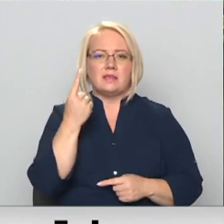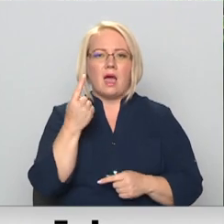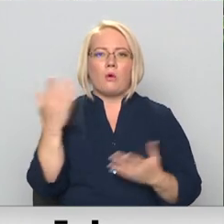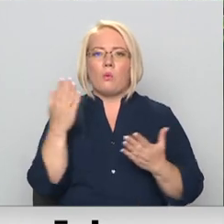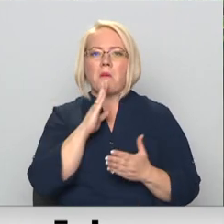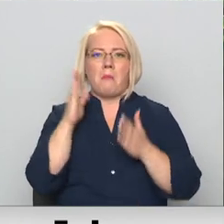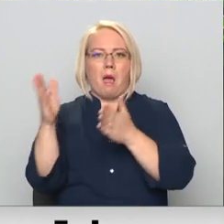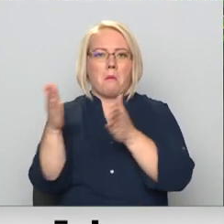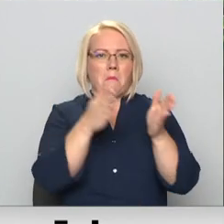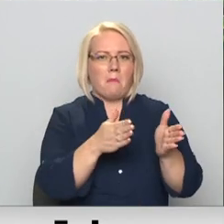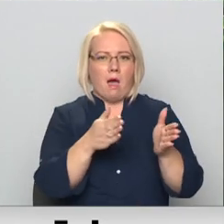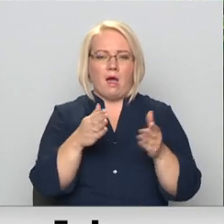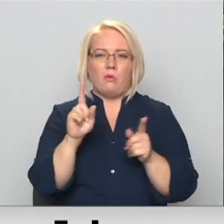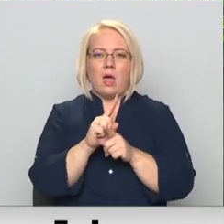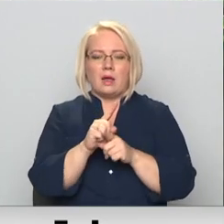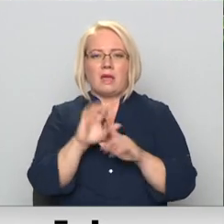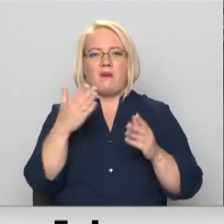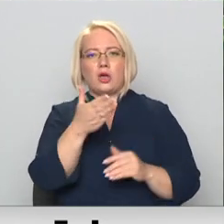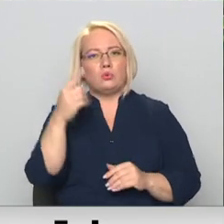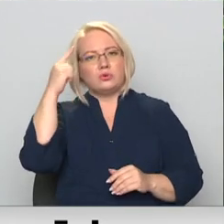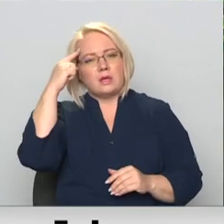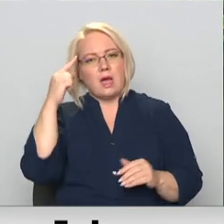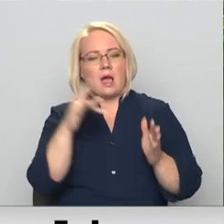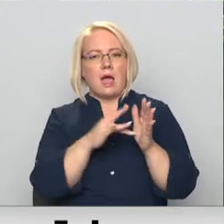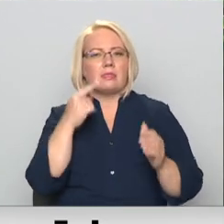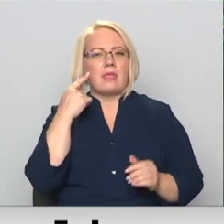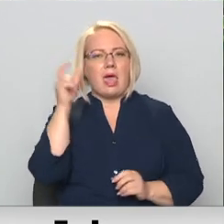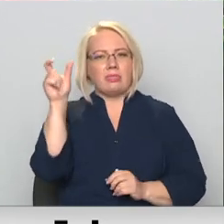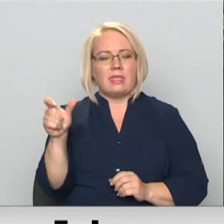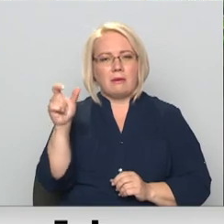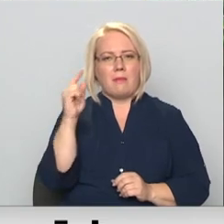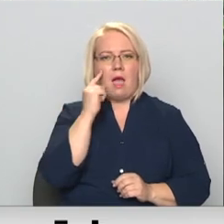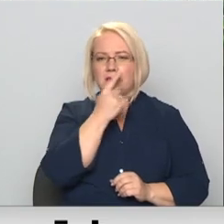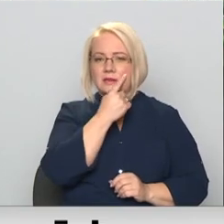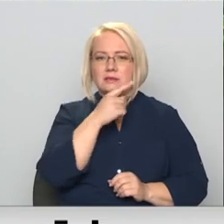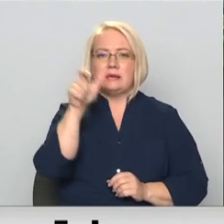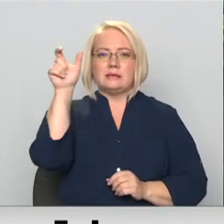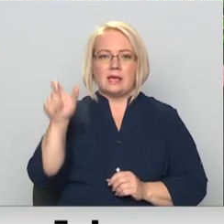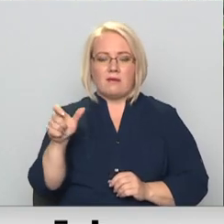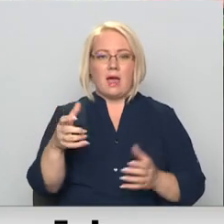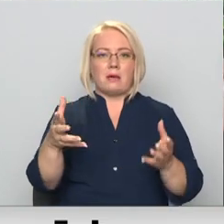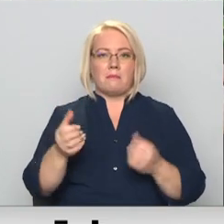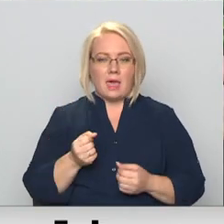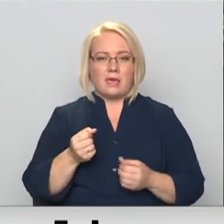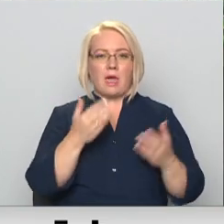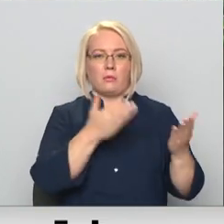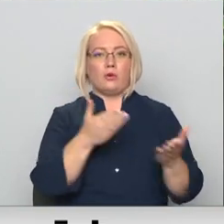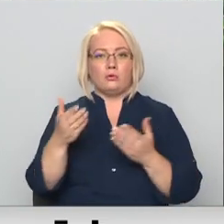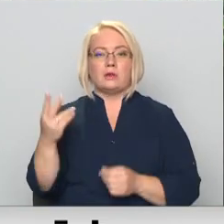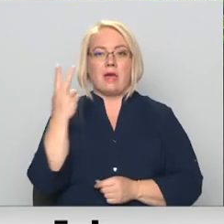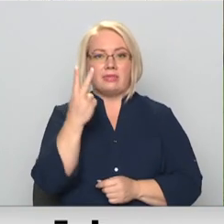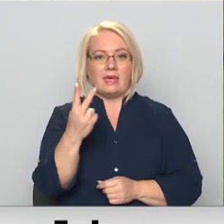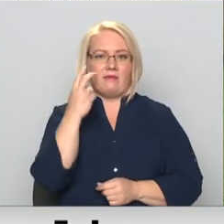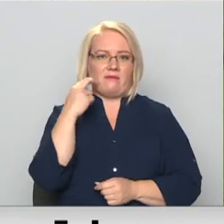ir mamma, jā, tad, un tad, vai jūs zināt, kādas tur tēti acis, jā? Cilvēki pieņem vienkārši jūs kā divas